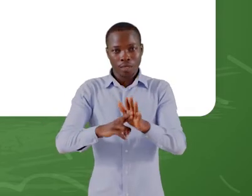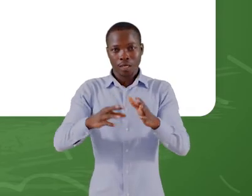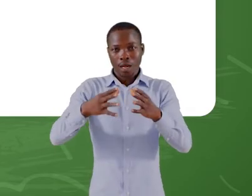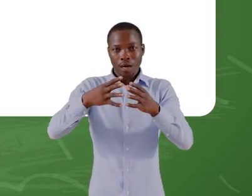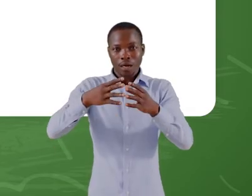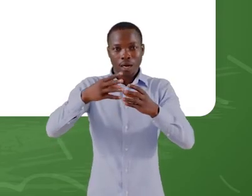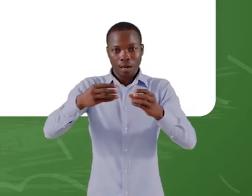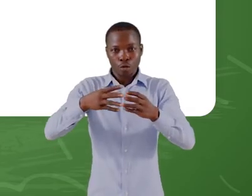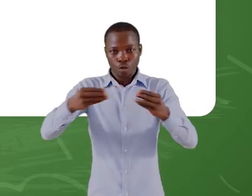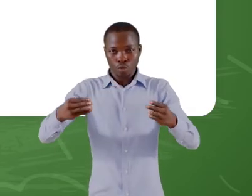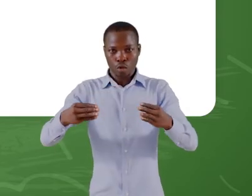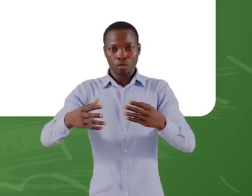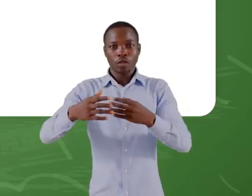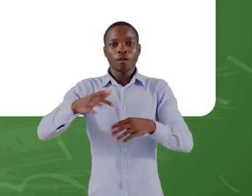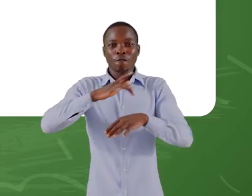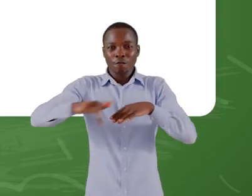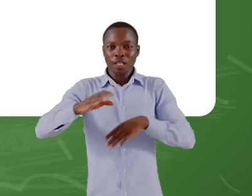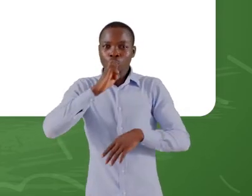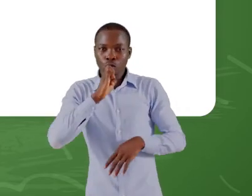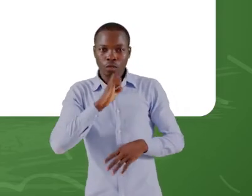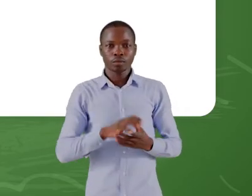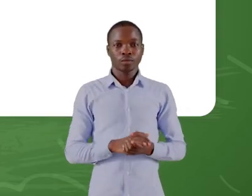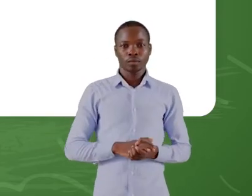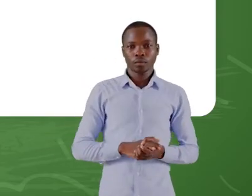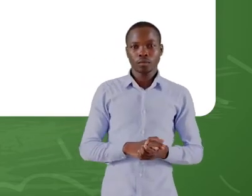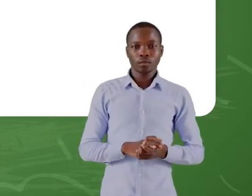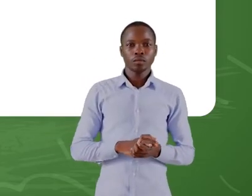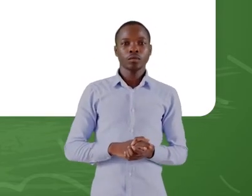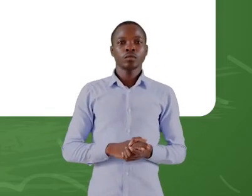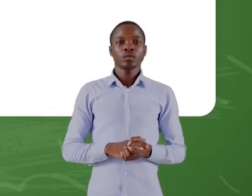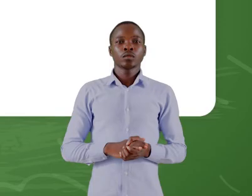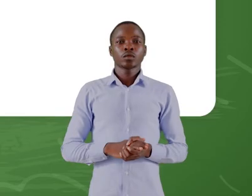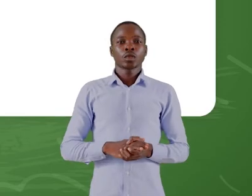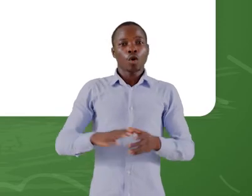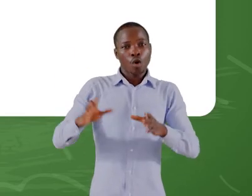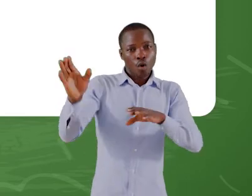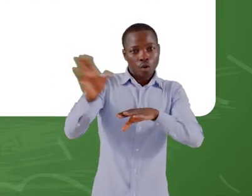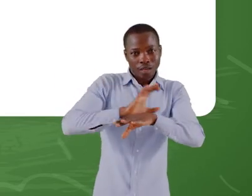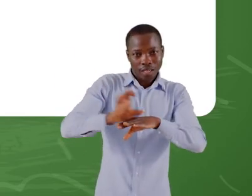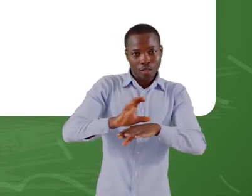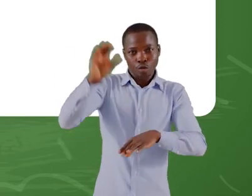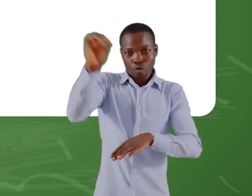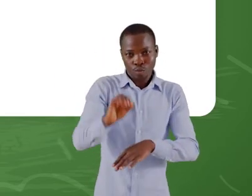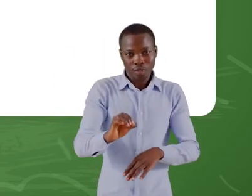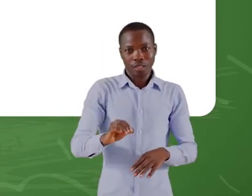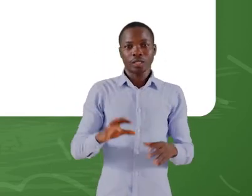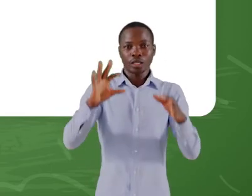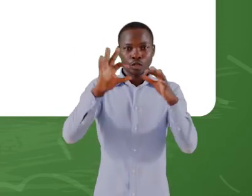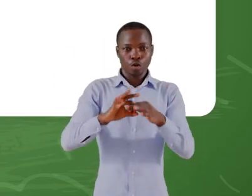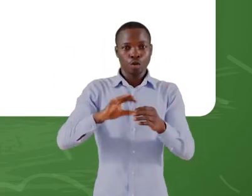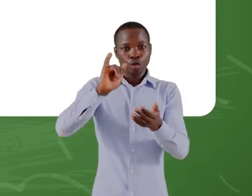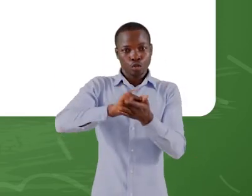égoutté. On détermine la capacité en air de ce sol en calculant le pourcentage de